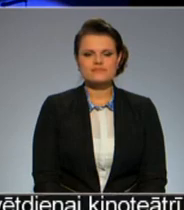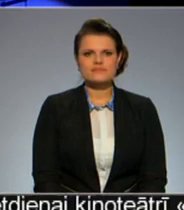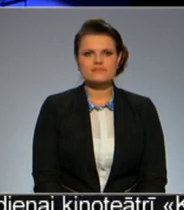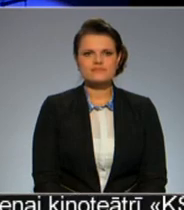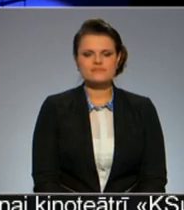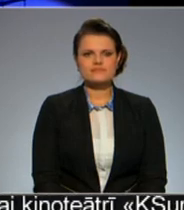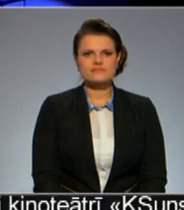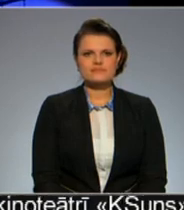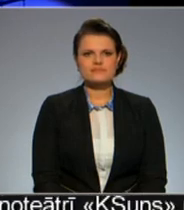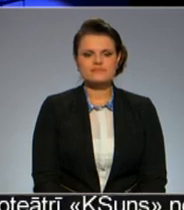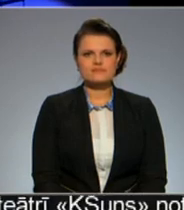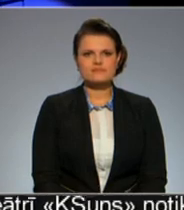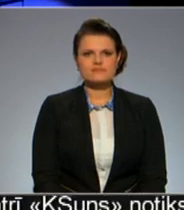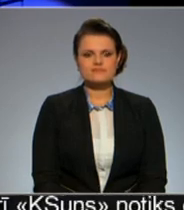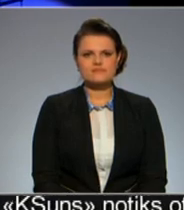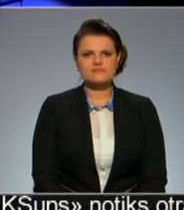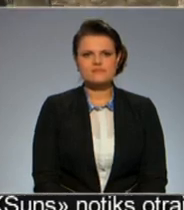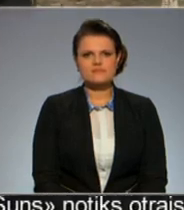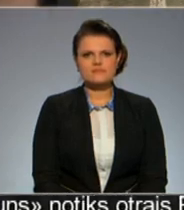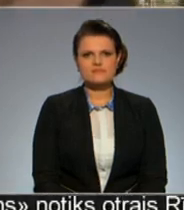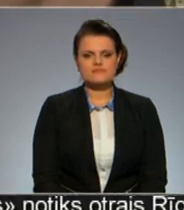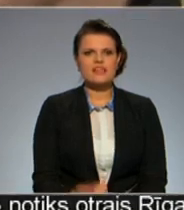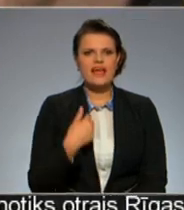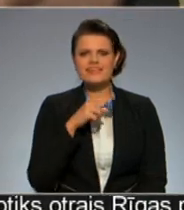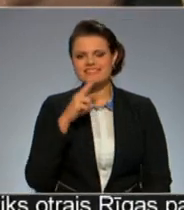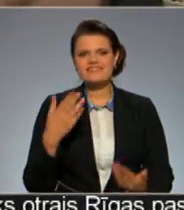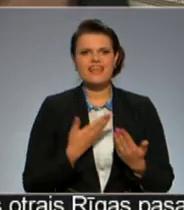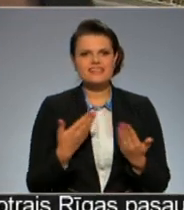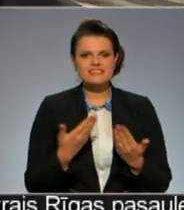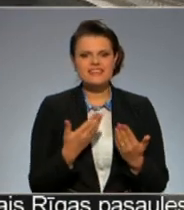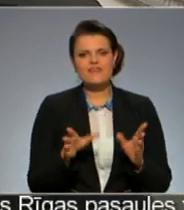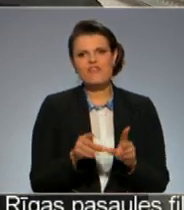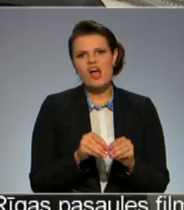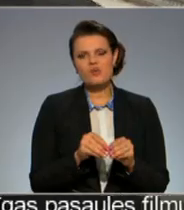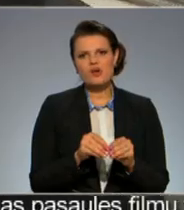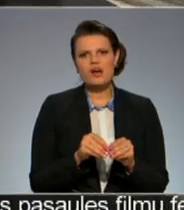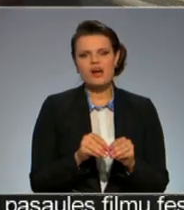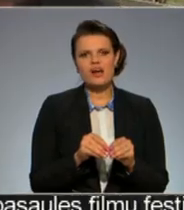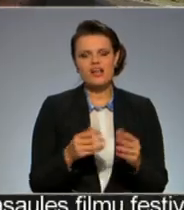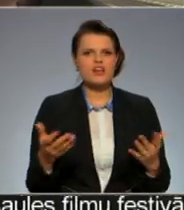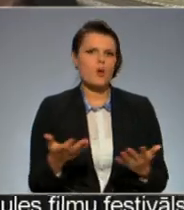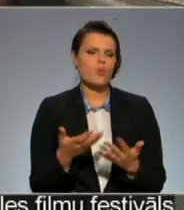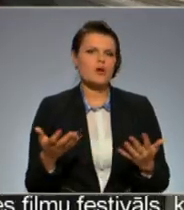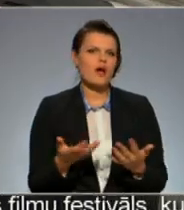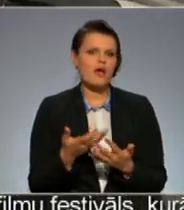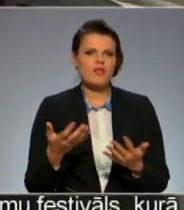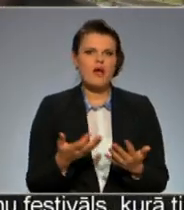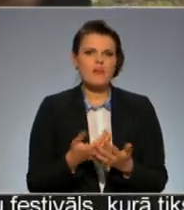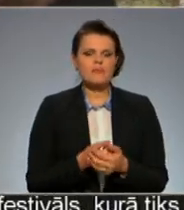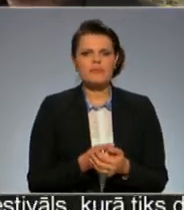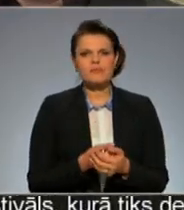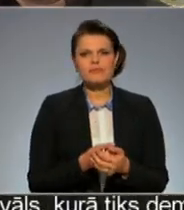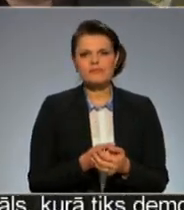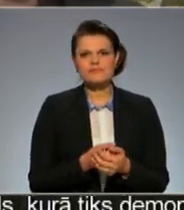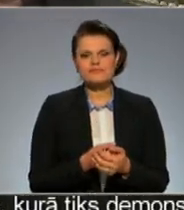varbūt kaut kad mēs tiksimies es nedzīvoju vai ne ar ar ar ar kaut kādā tur